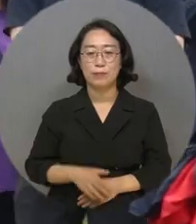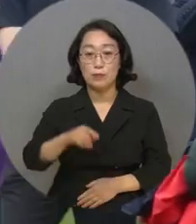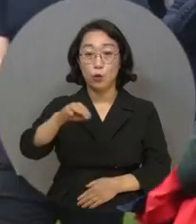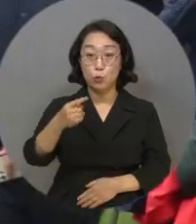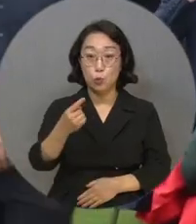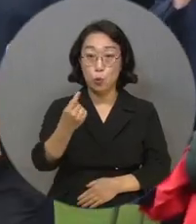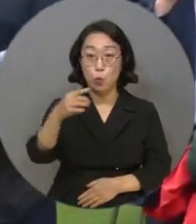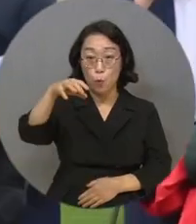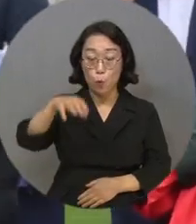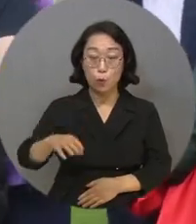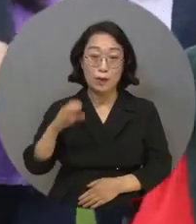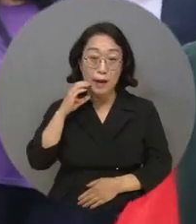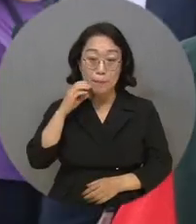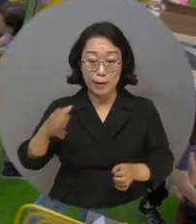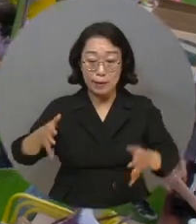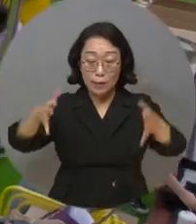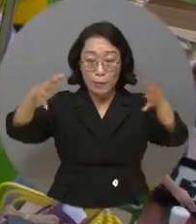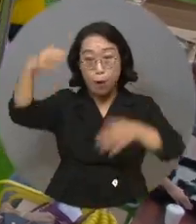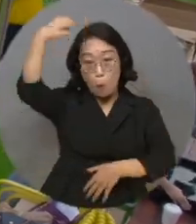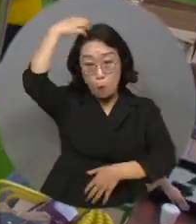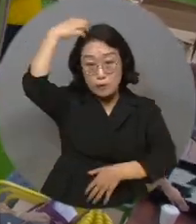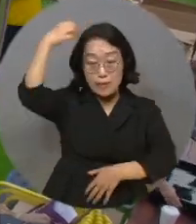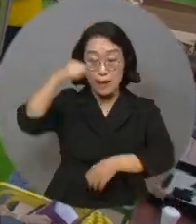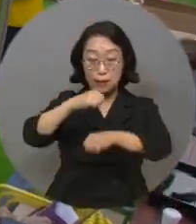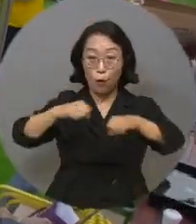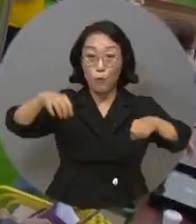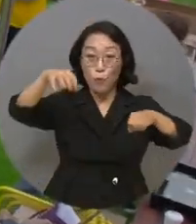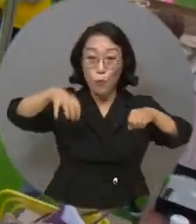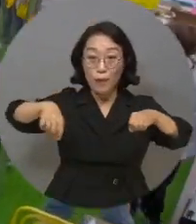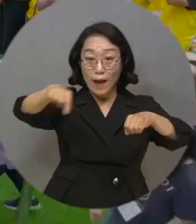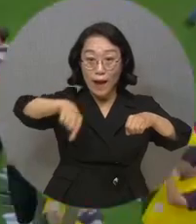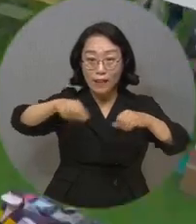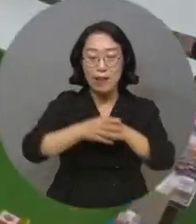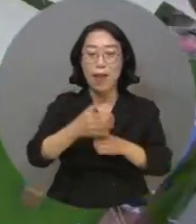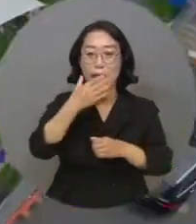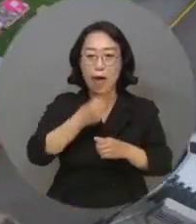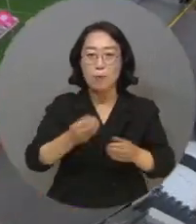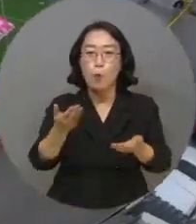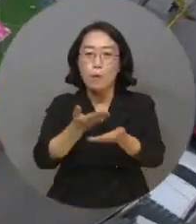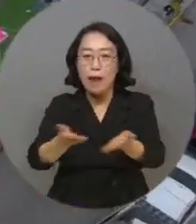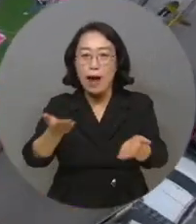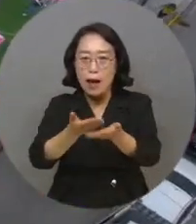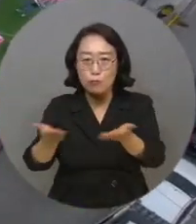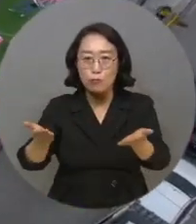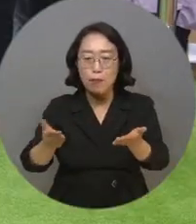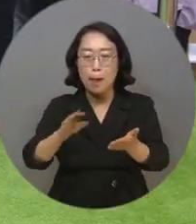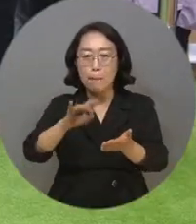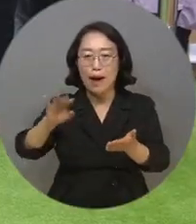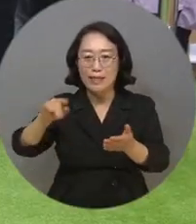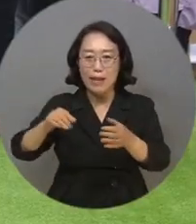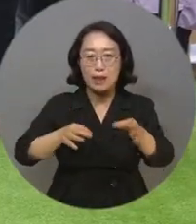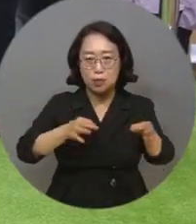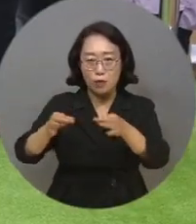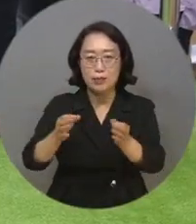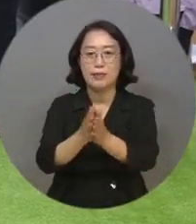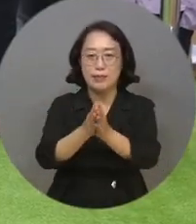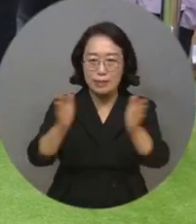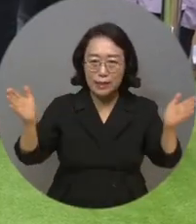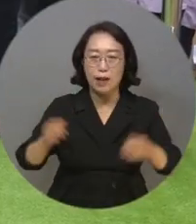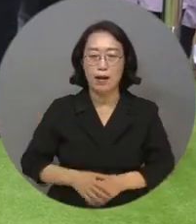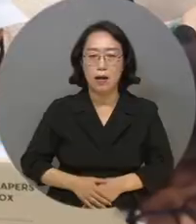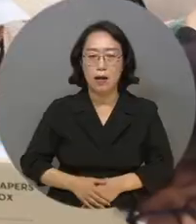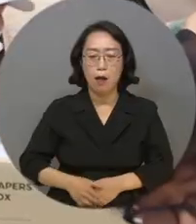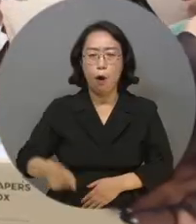서초동의 한 유명 카페 건물 루프탑 라운지에서 서초 일동 행복 나눔 바자회가 개최되었습니다. 경제적으로 어려운